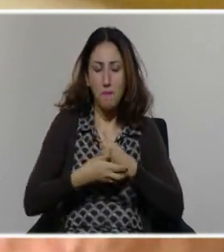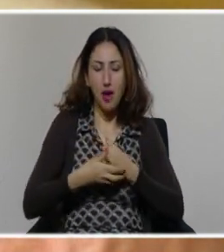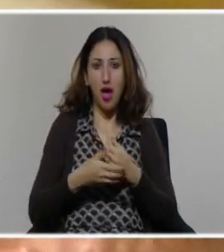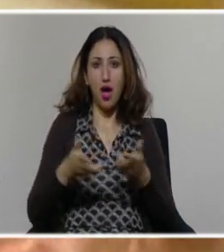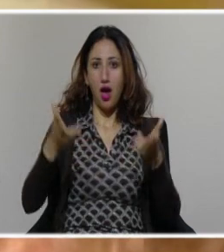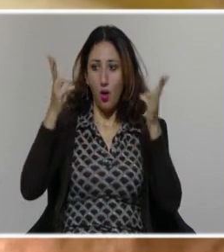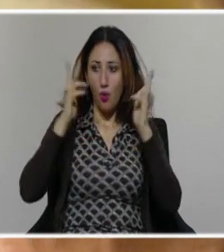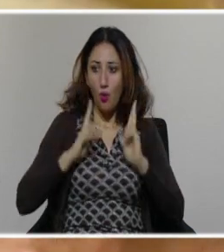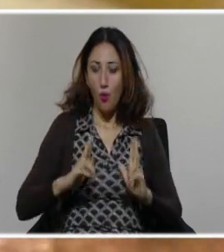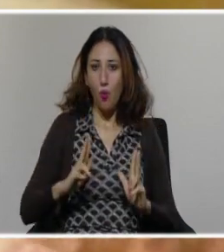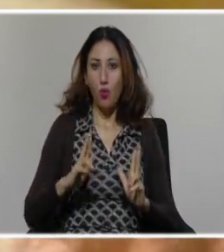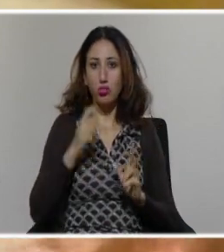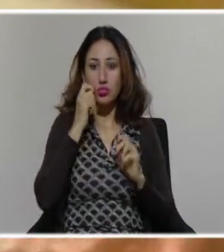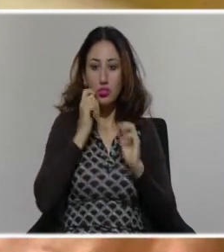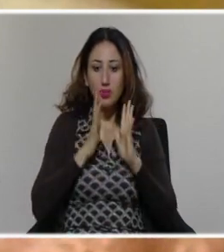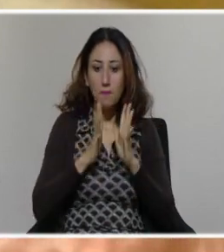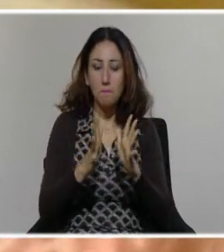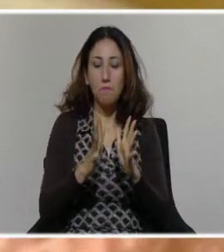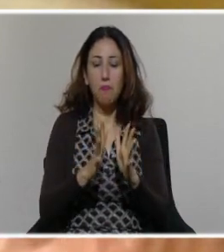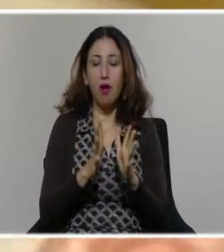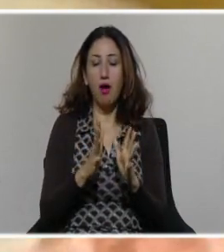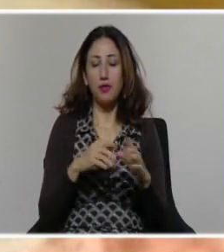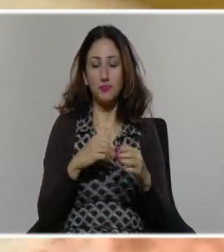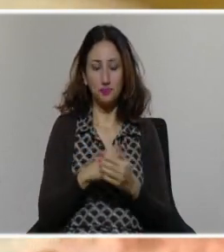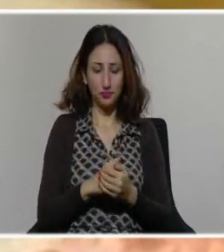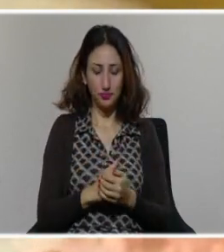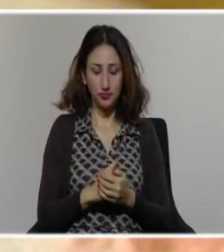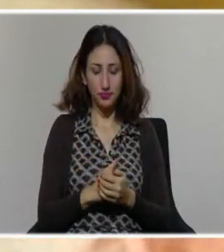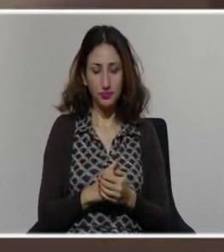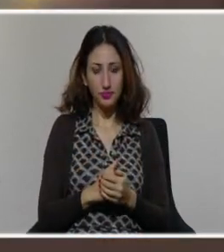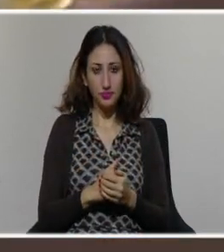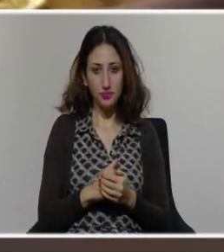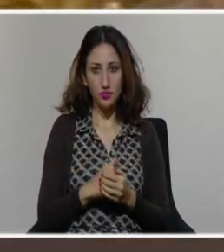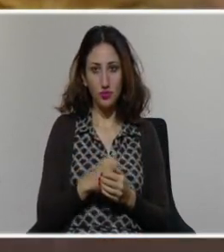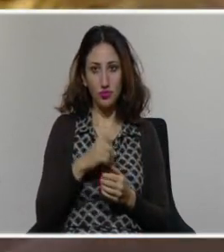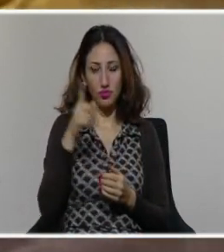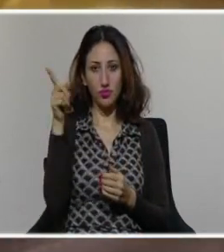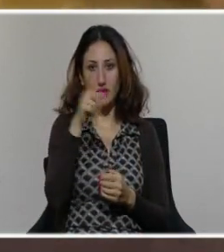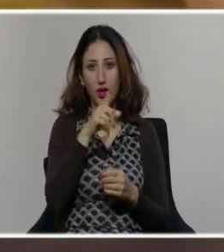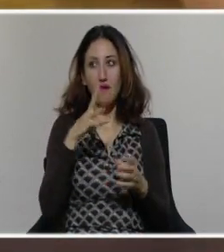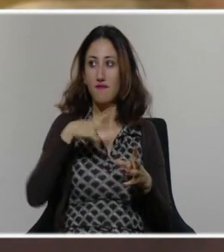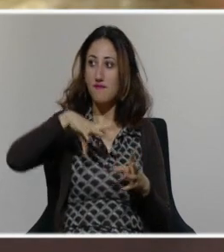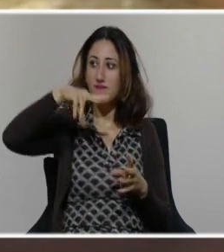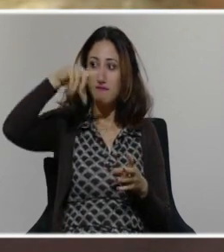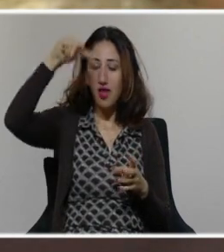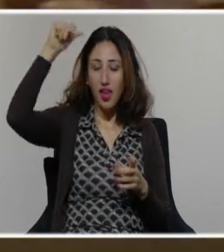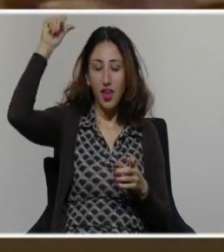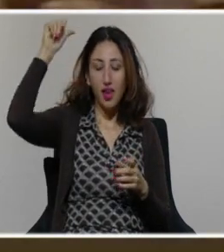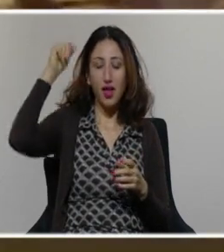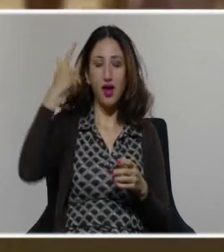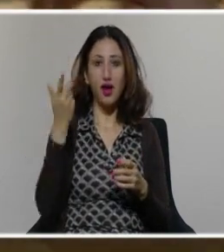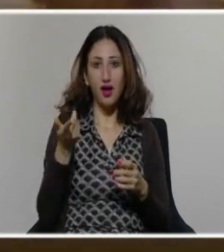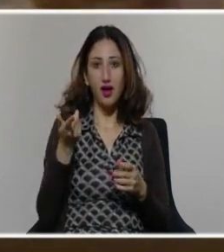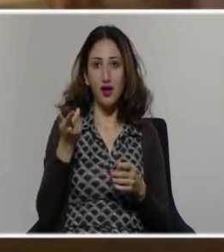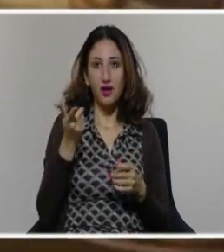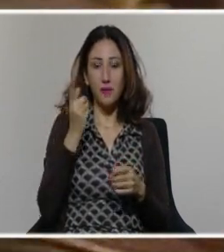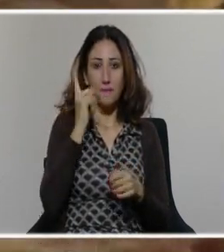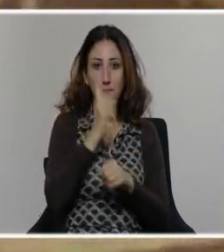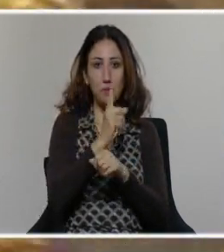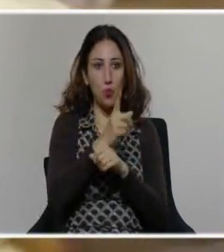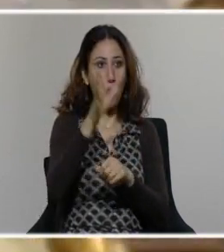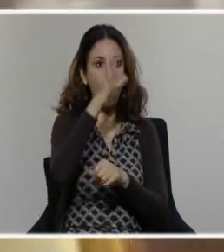مع عبادة العقاد، فكان وشايفة أخواتها طبعا عايشين في سرايا وكلهم متعلمين وكلهم